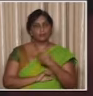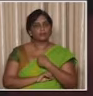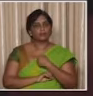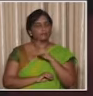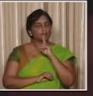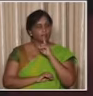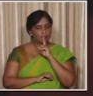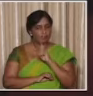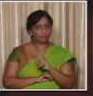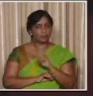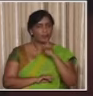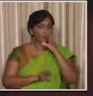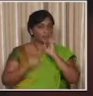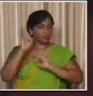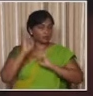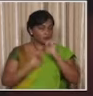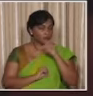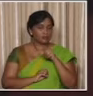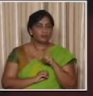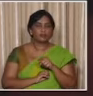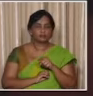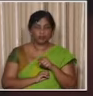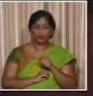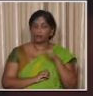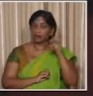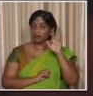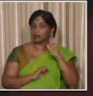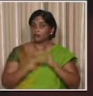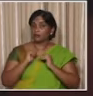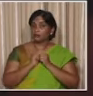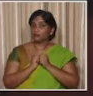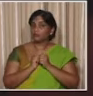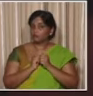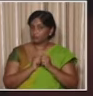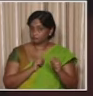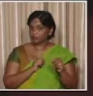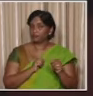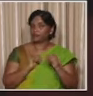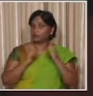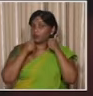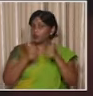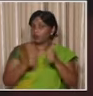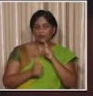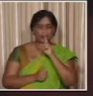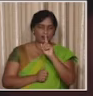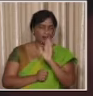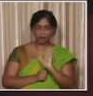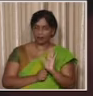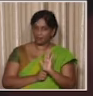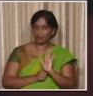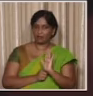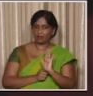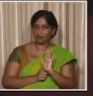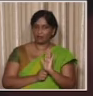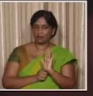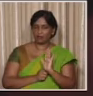කියන්නේ 100%ක් ඔවුන්ගේ කාර්යභාරය සාර්ථකයි කියලා නෑ.